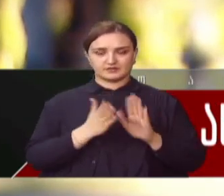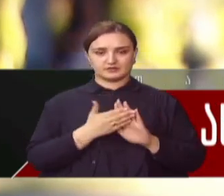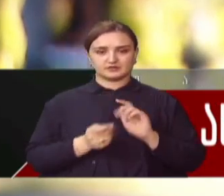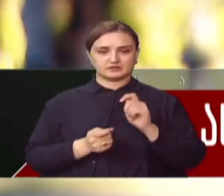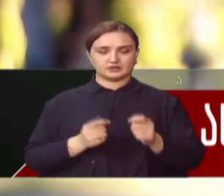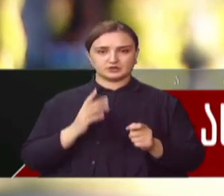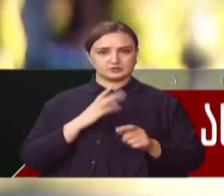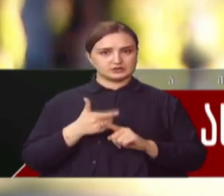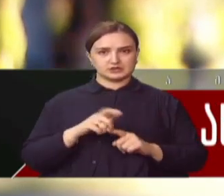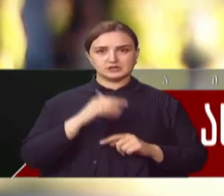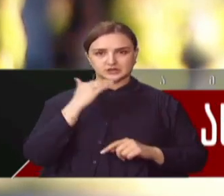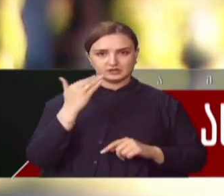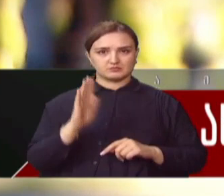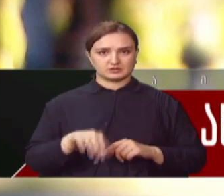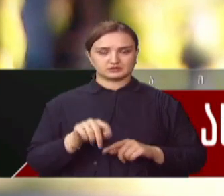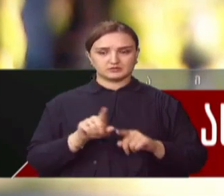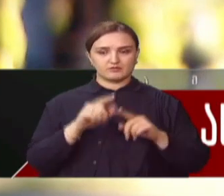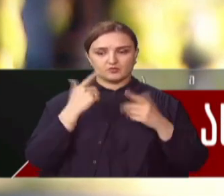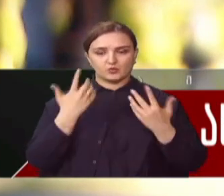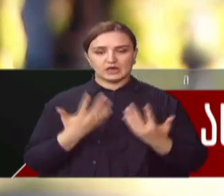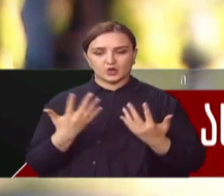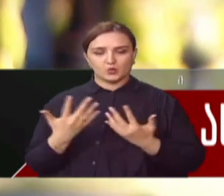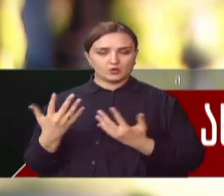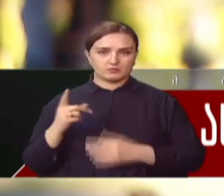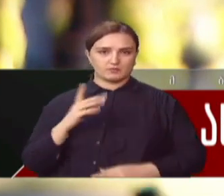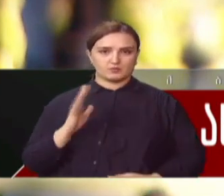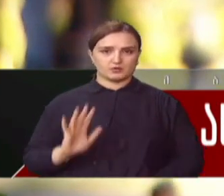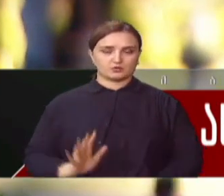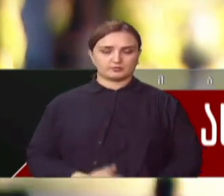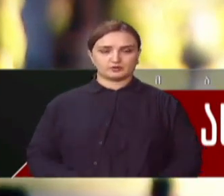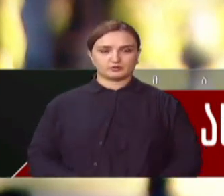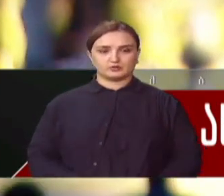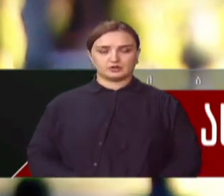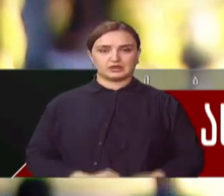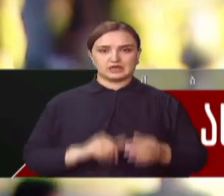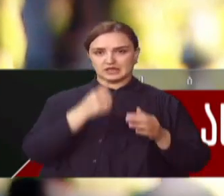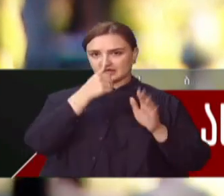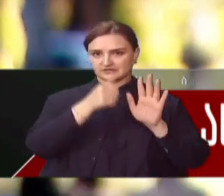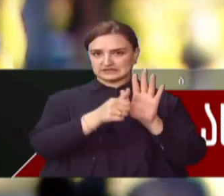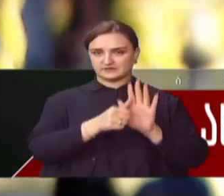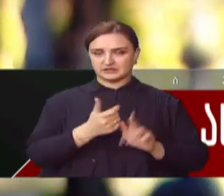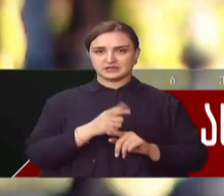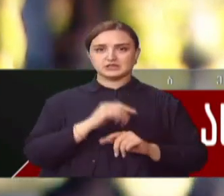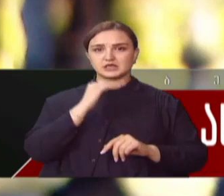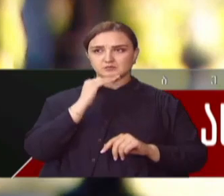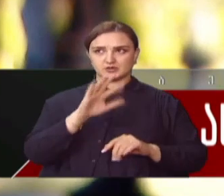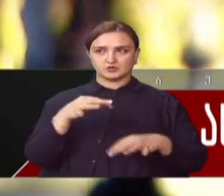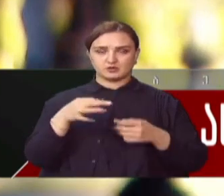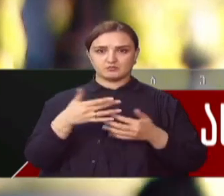იქნა სრულიად საკმარისად იმისთვის, რომ ესეთი უხერხულებები აცილებული იყო თავიდან, ანუ 6 თვე სრულიად საკმარისი იმისთვის, რომ ავტომობილმა